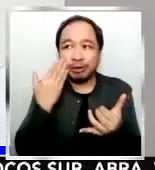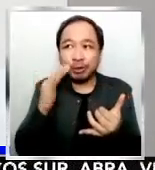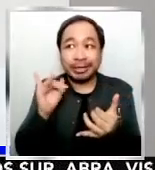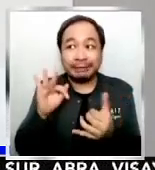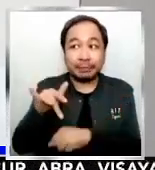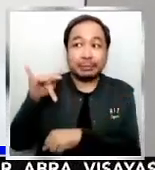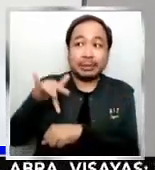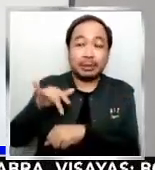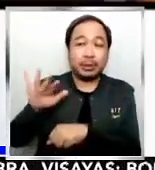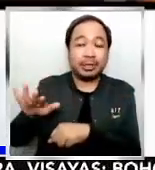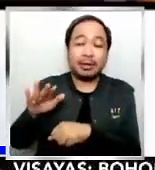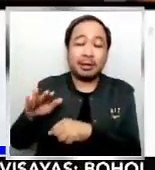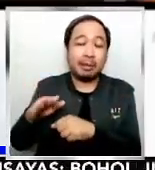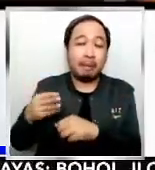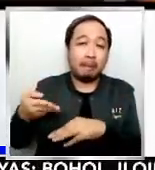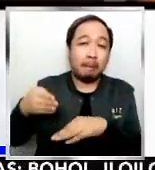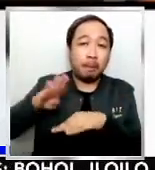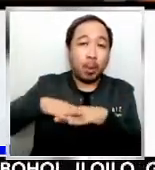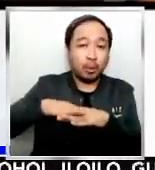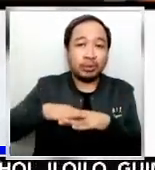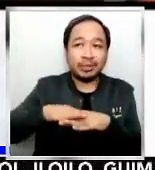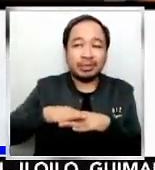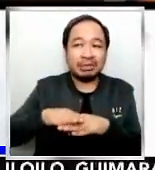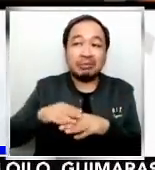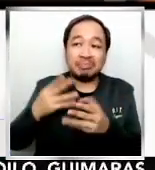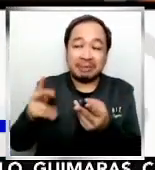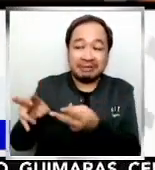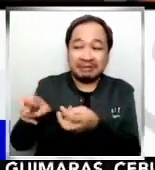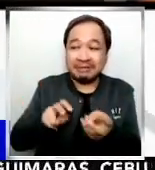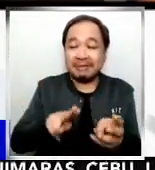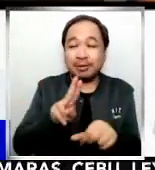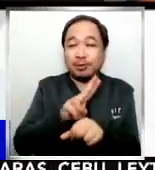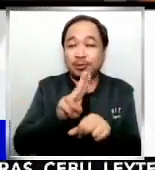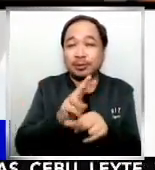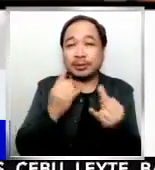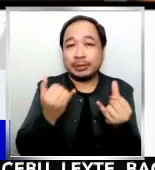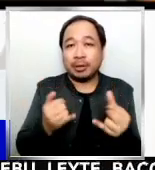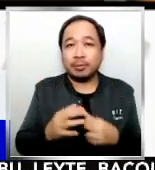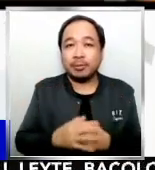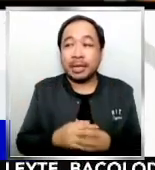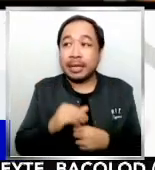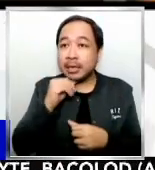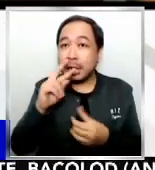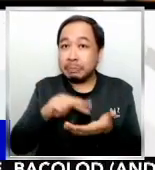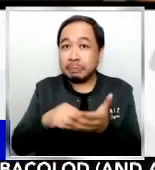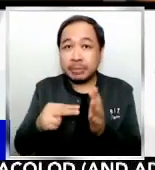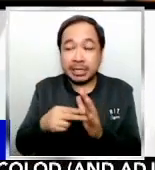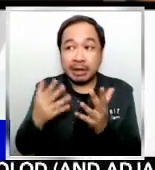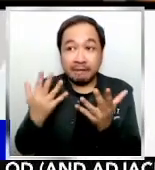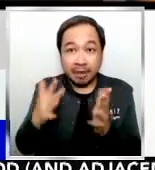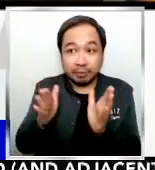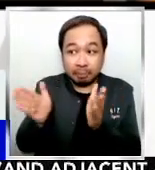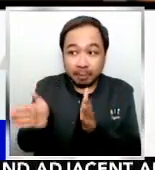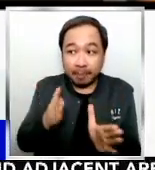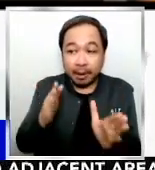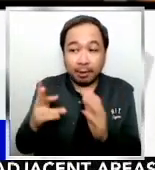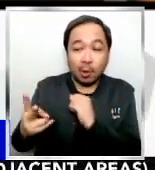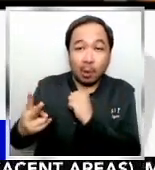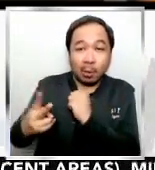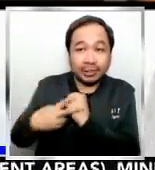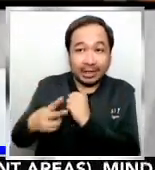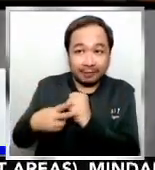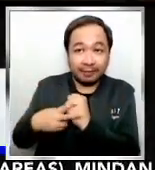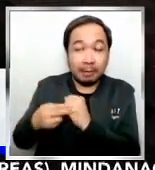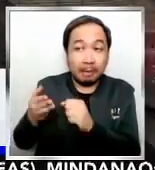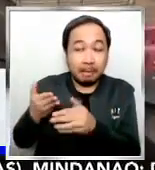pambonus. Hindi ibig sabihin na nakapag-ipon kami or we were able to prepare for it, hindi ibig sabihin na hindi rin namin kakailanganin